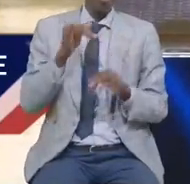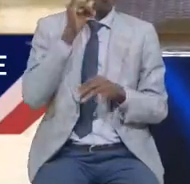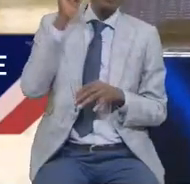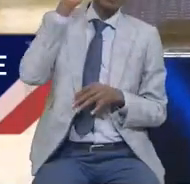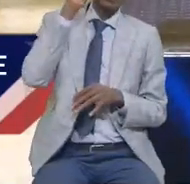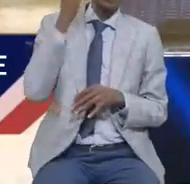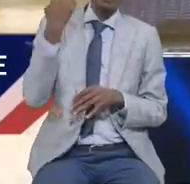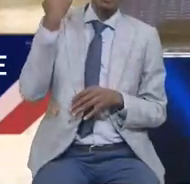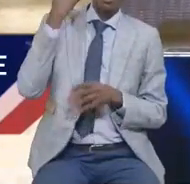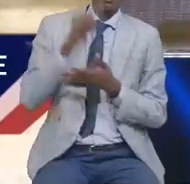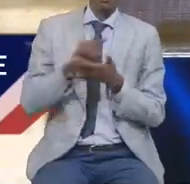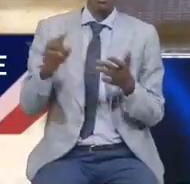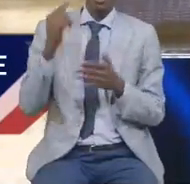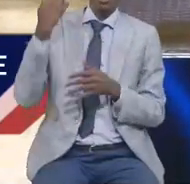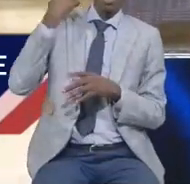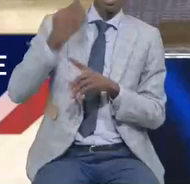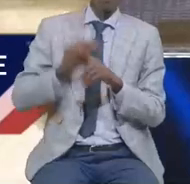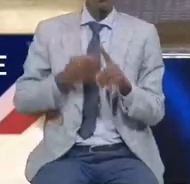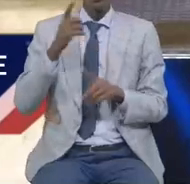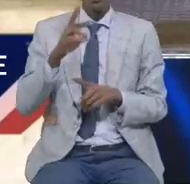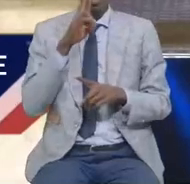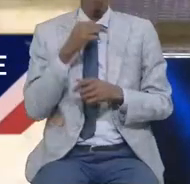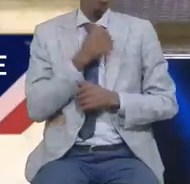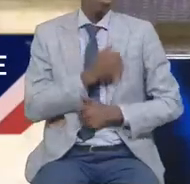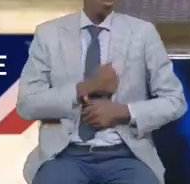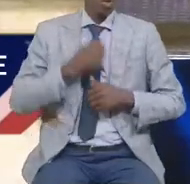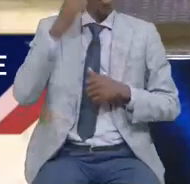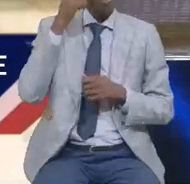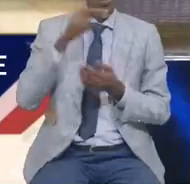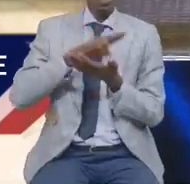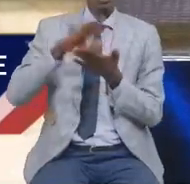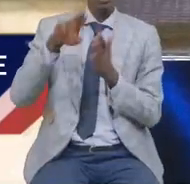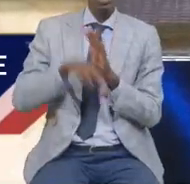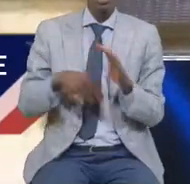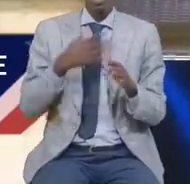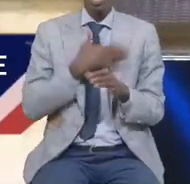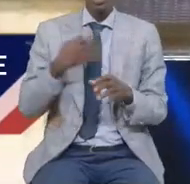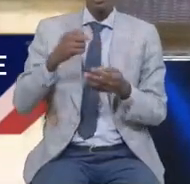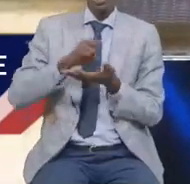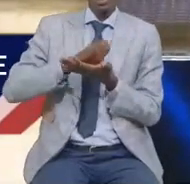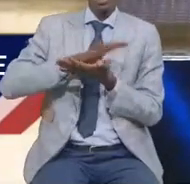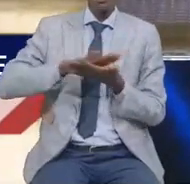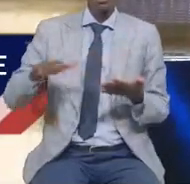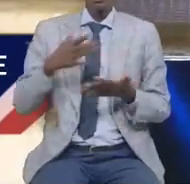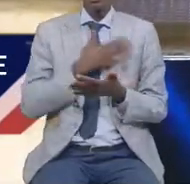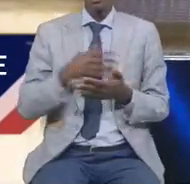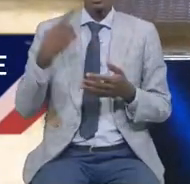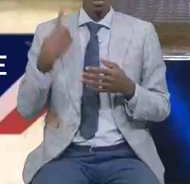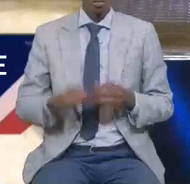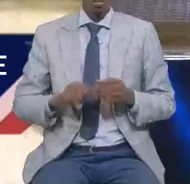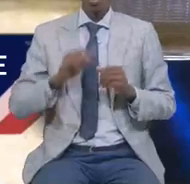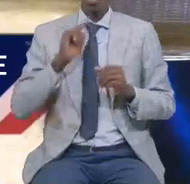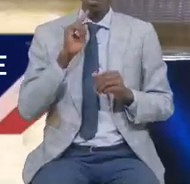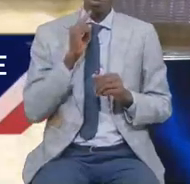passée. Alors, tu t'attristes pour la justice, pour la sanctification, pour la fermeté de ton